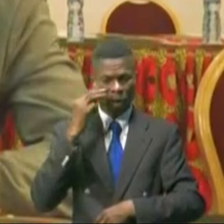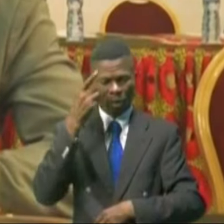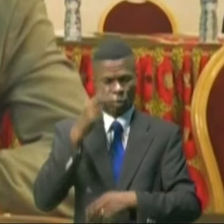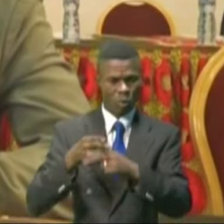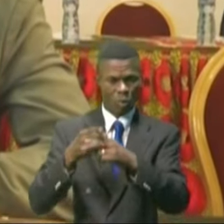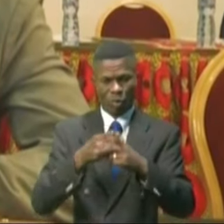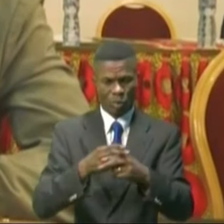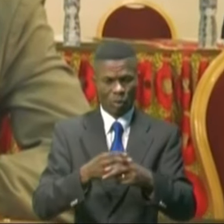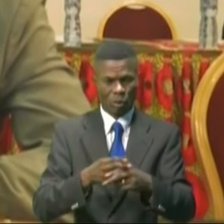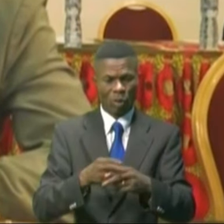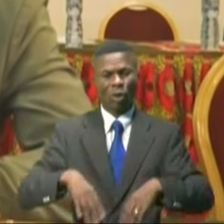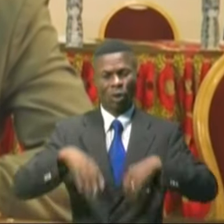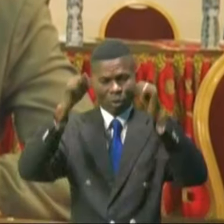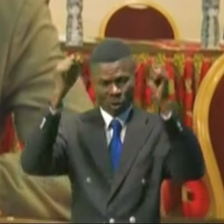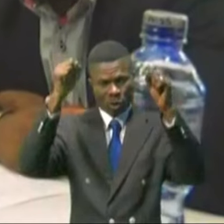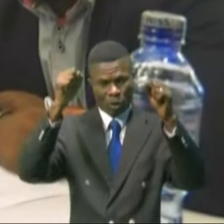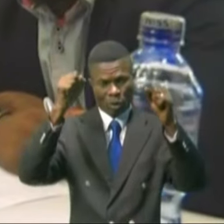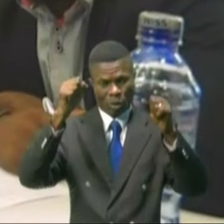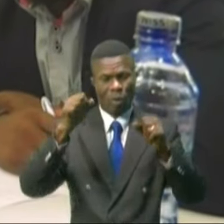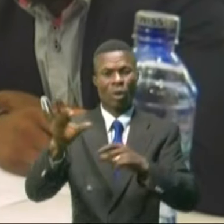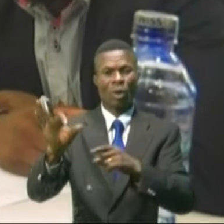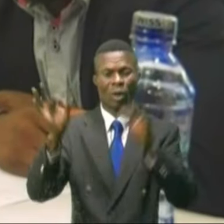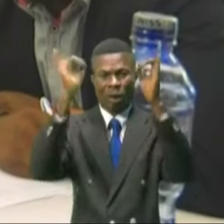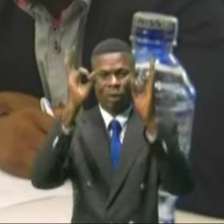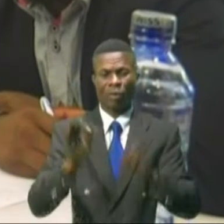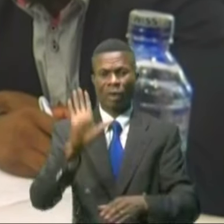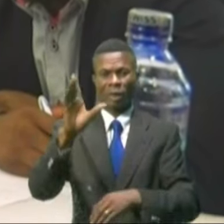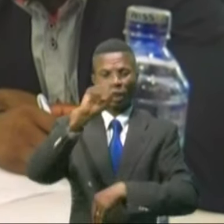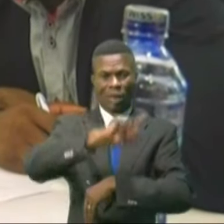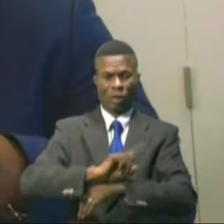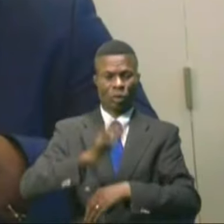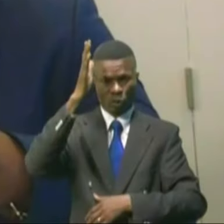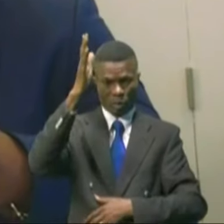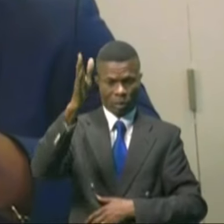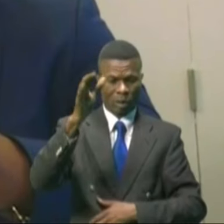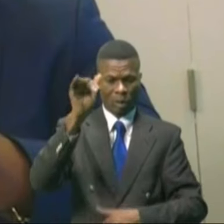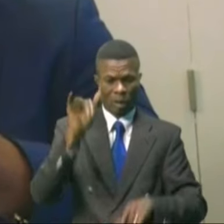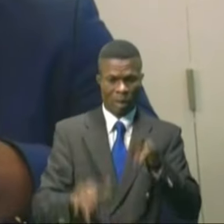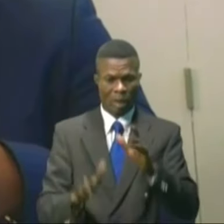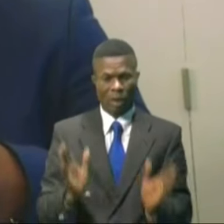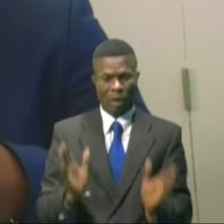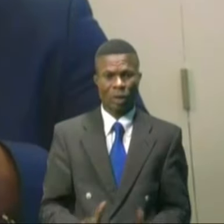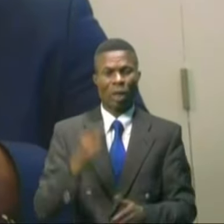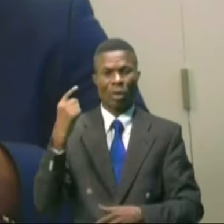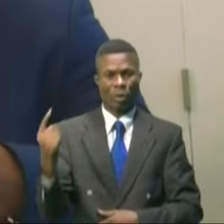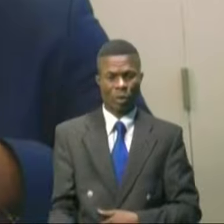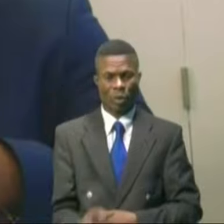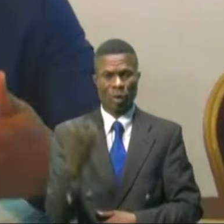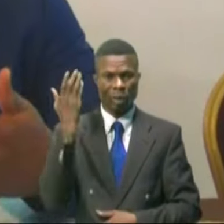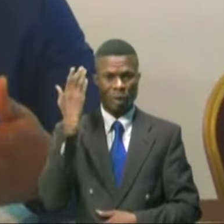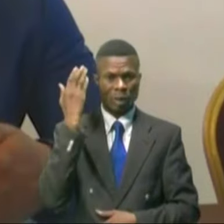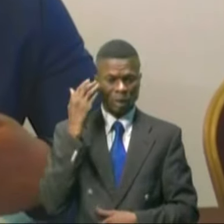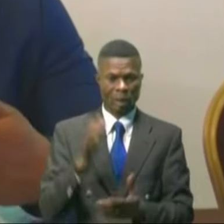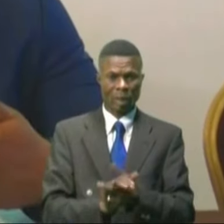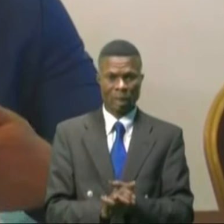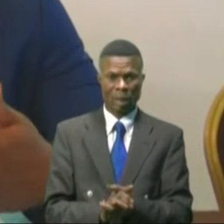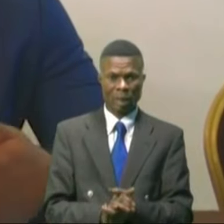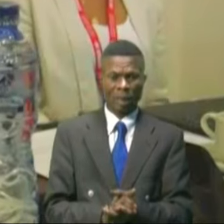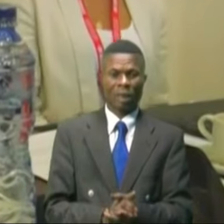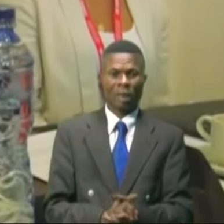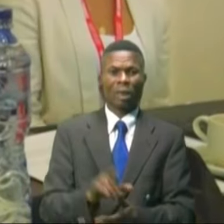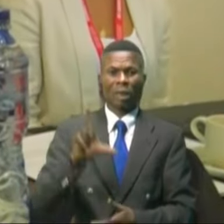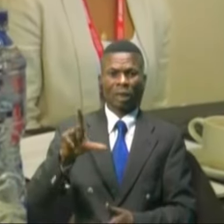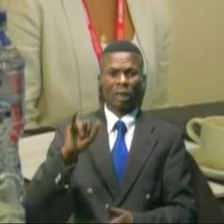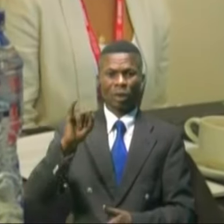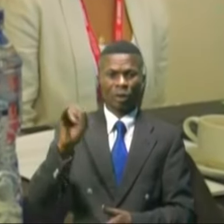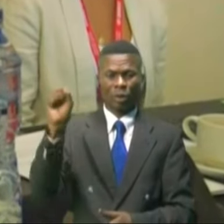et sa validation pendant le forum du 5 juin prochain. Le secrétaire permanent, M. Lanari Bissidi, a